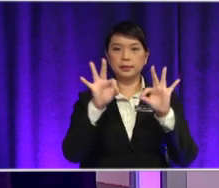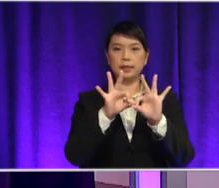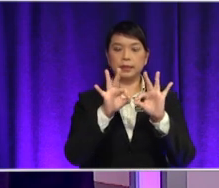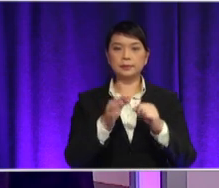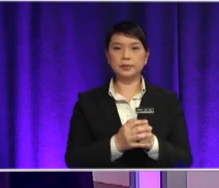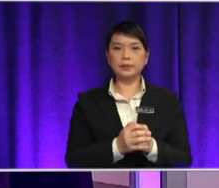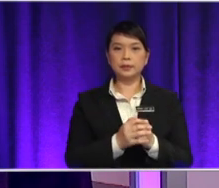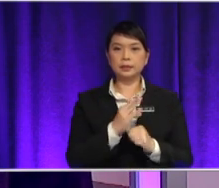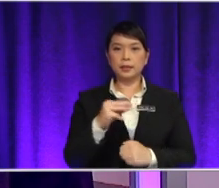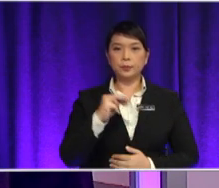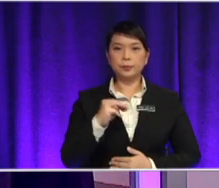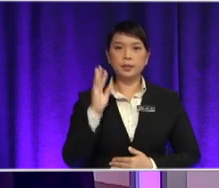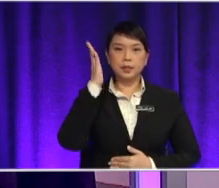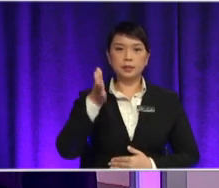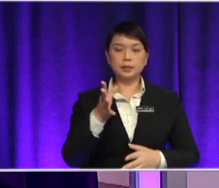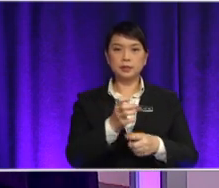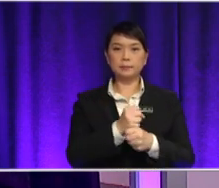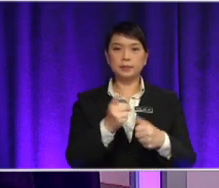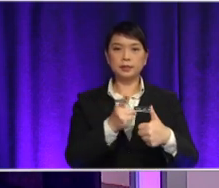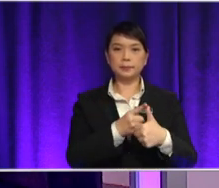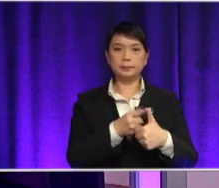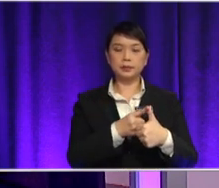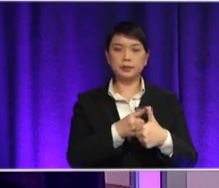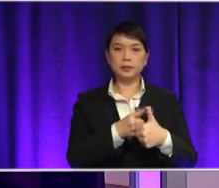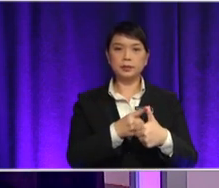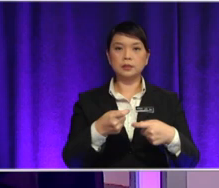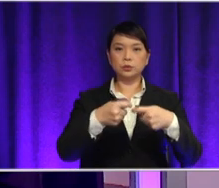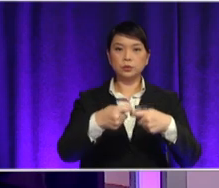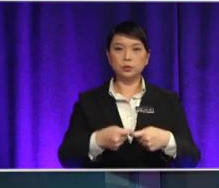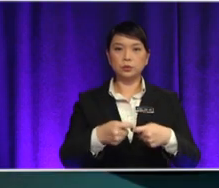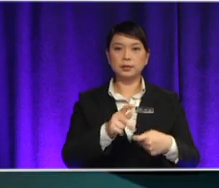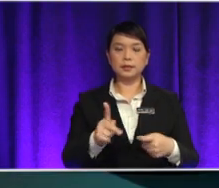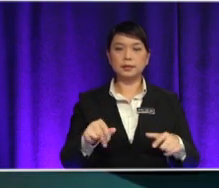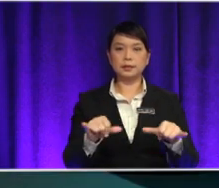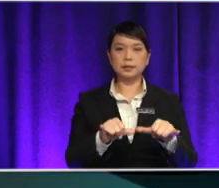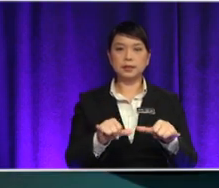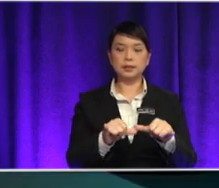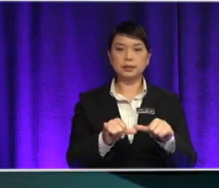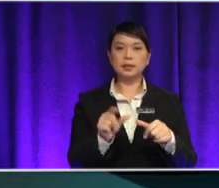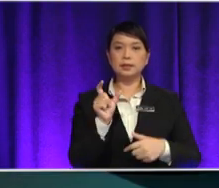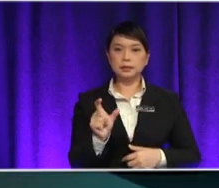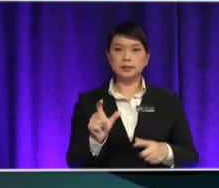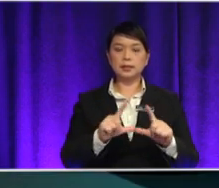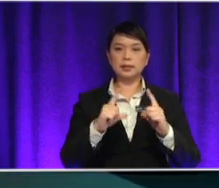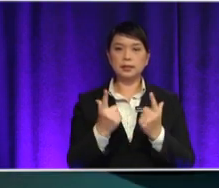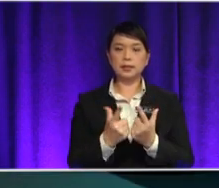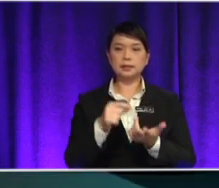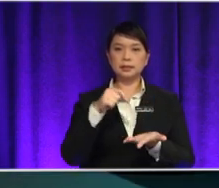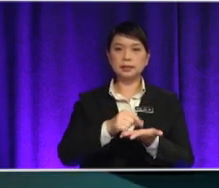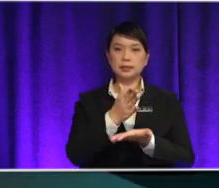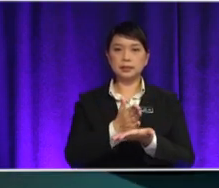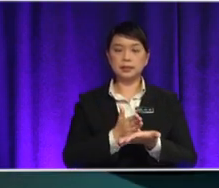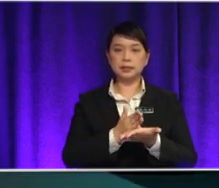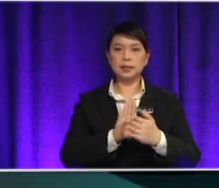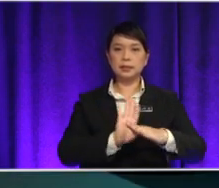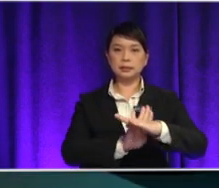murid akan dapat yang pertama menentukan saiz selang kelas, titik tengah, sempadan